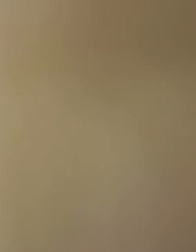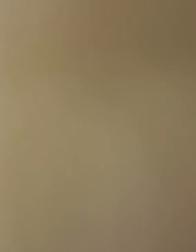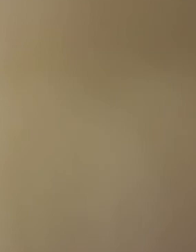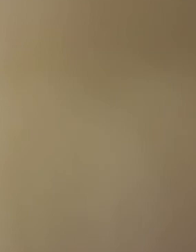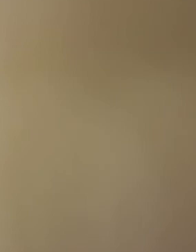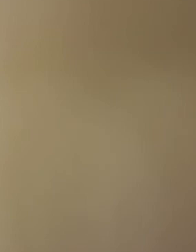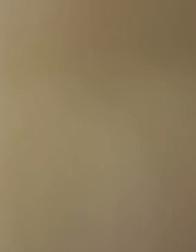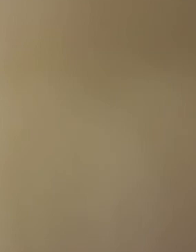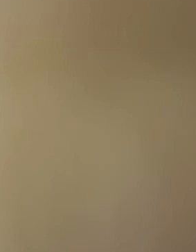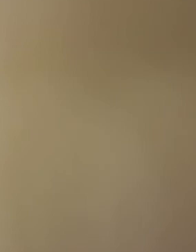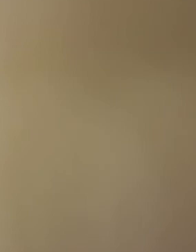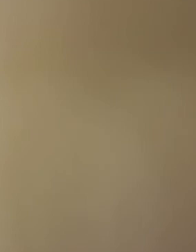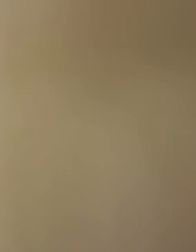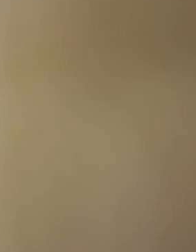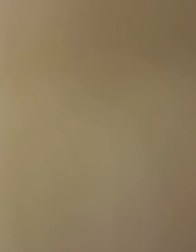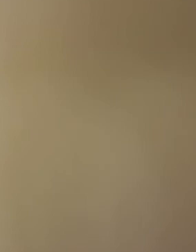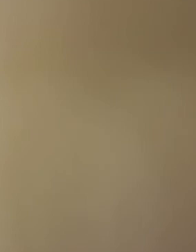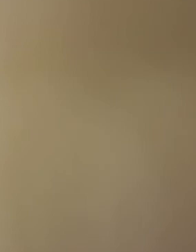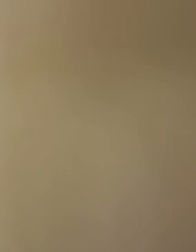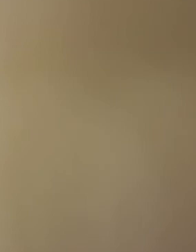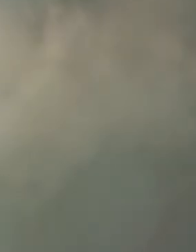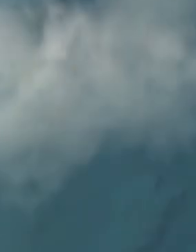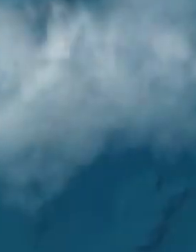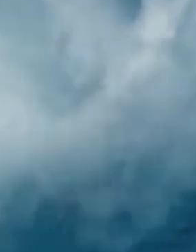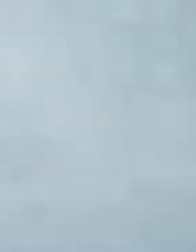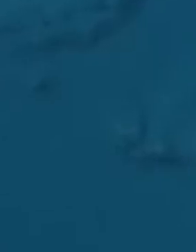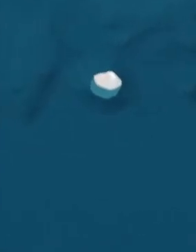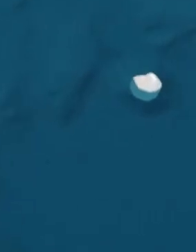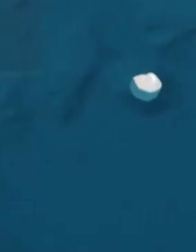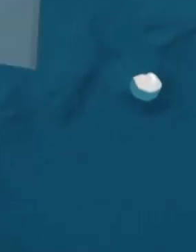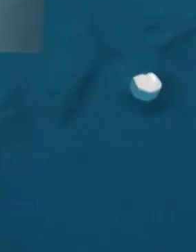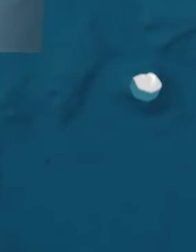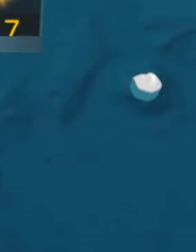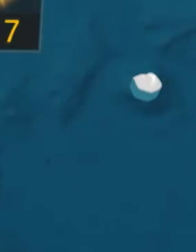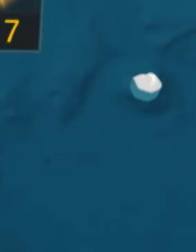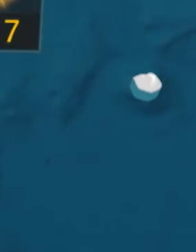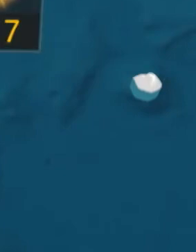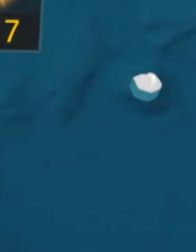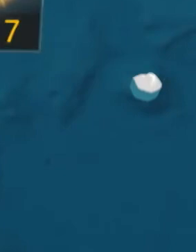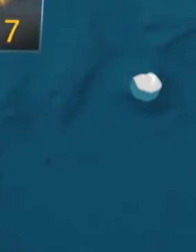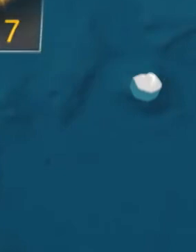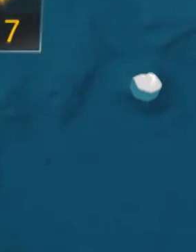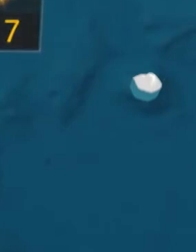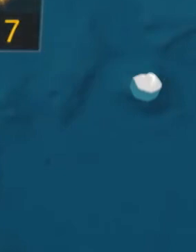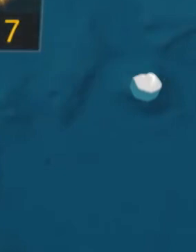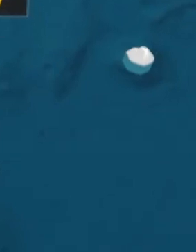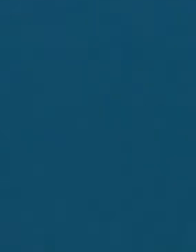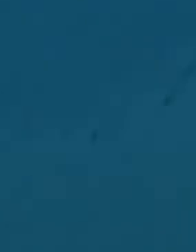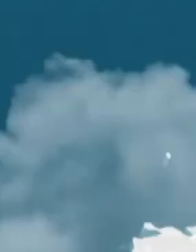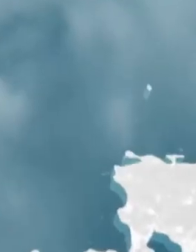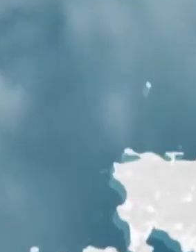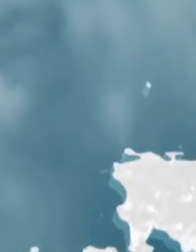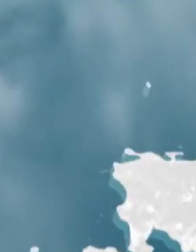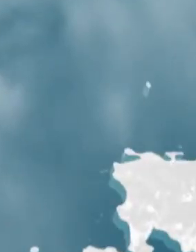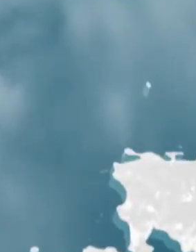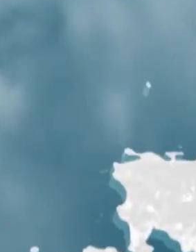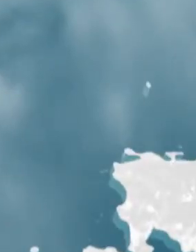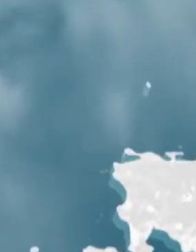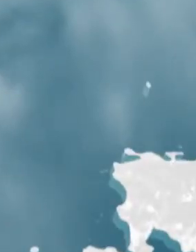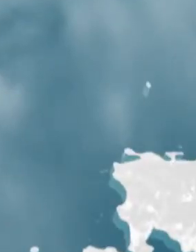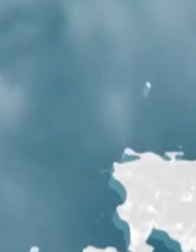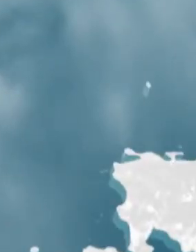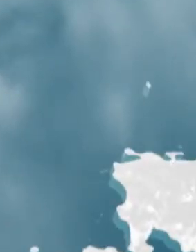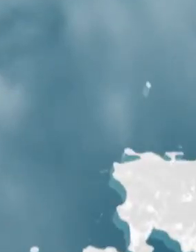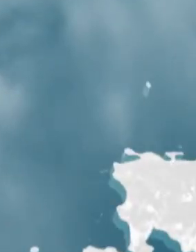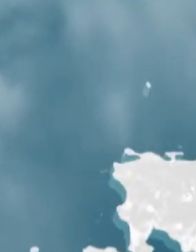내일은 전국에 가끔 구름이 많겠습니다 아침 최저기온은 영하 7도 에서 5도 낮 최고기온은 7도 에서